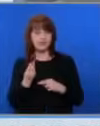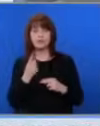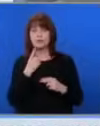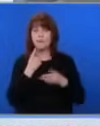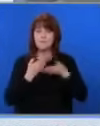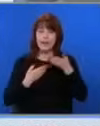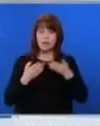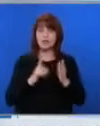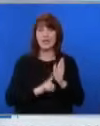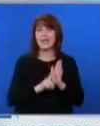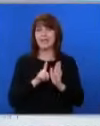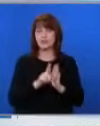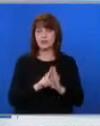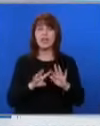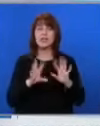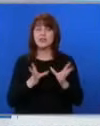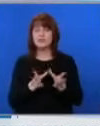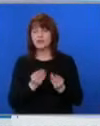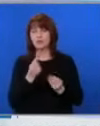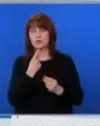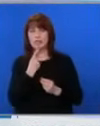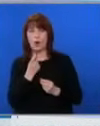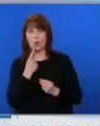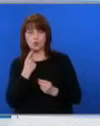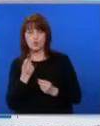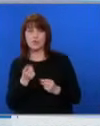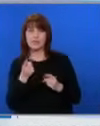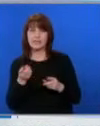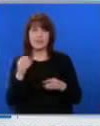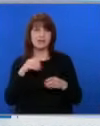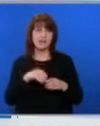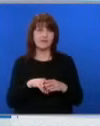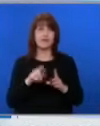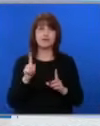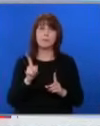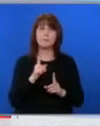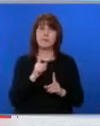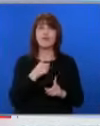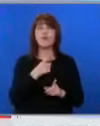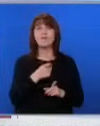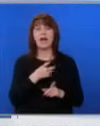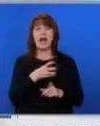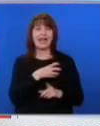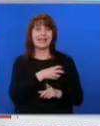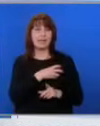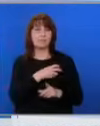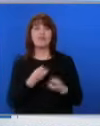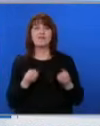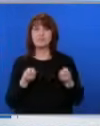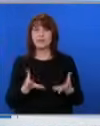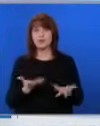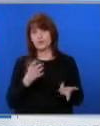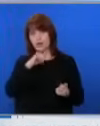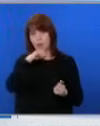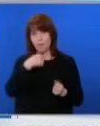всички детайли по условията и реакцията на ППДБ. Включваме нашите репортери. Първо отиваме към ГЕРБ и